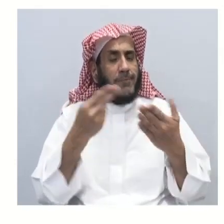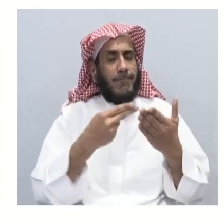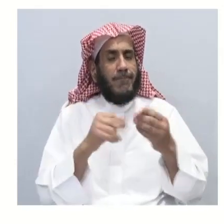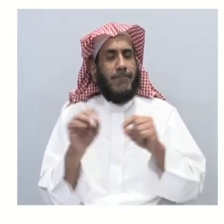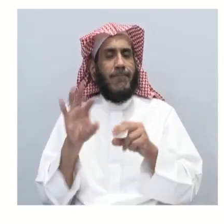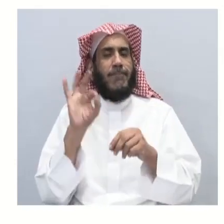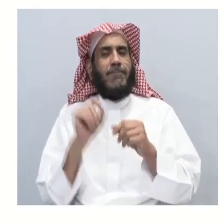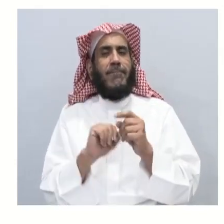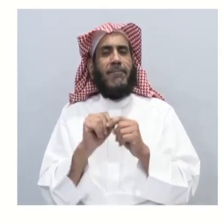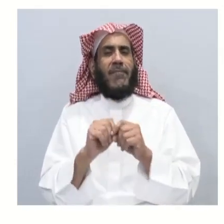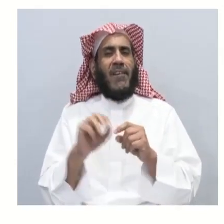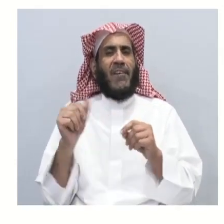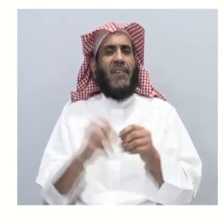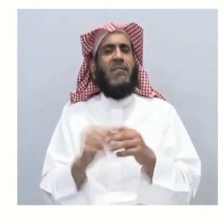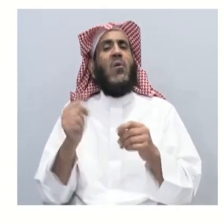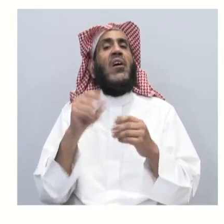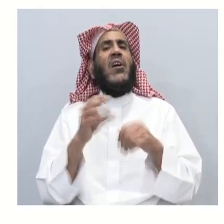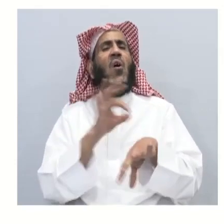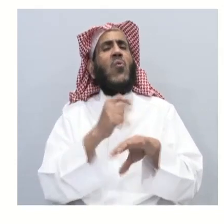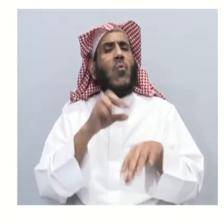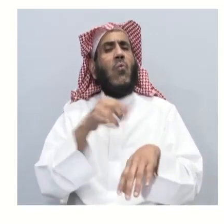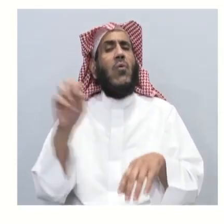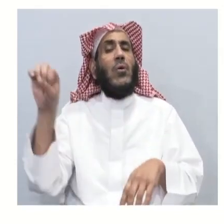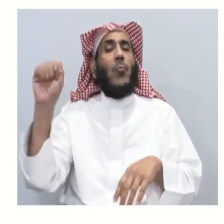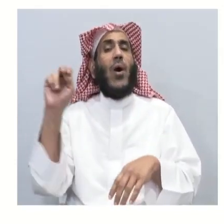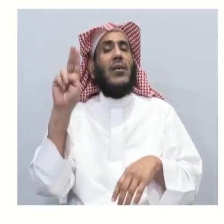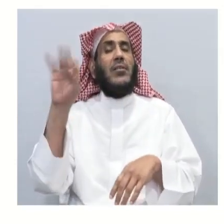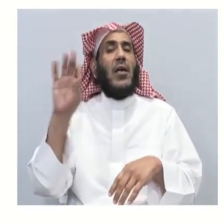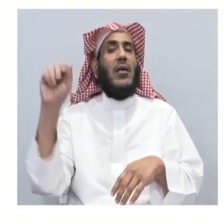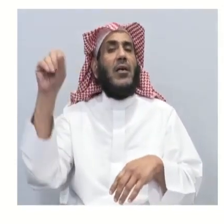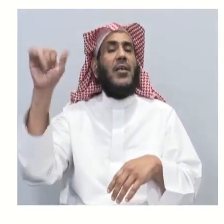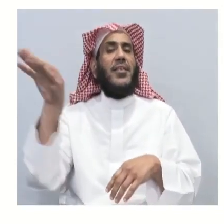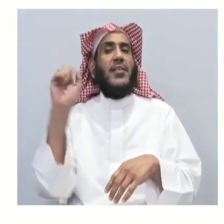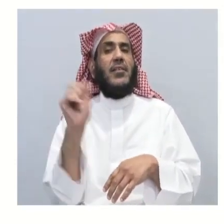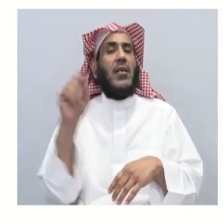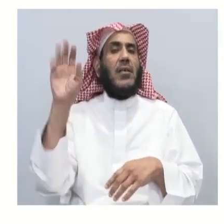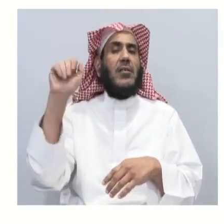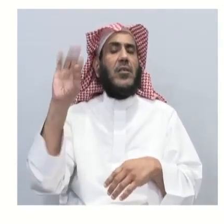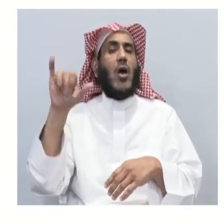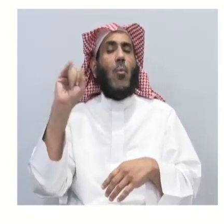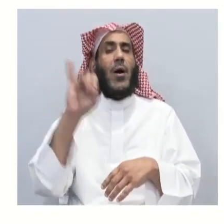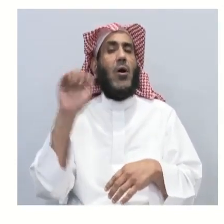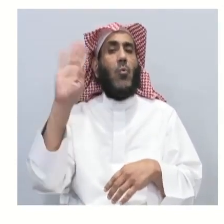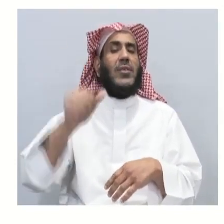ومنها الظروف، وقت، عند، حين، يوم،